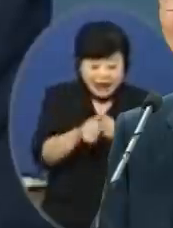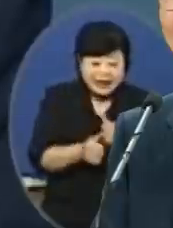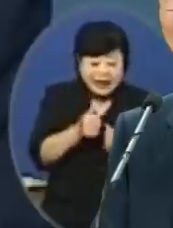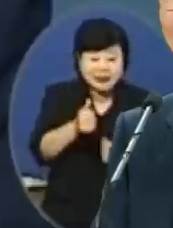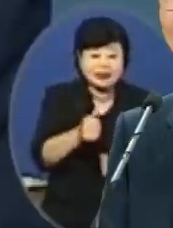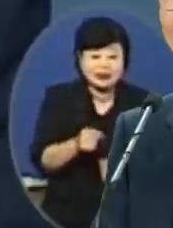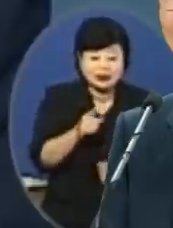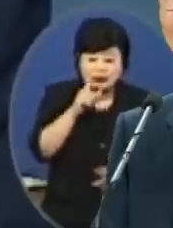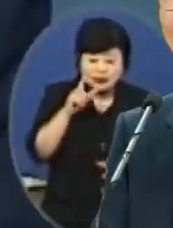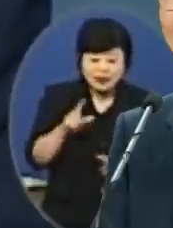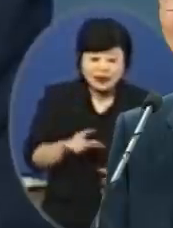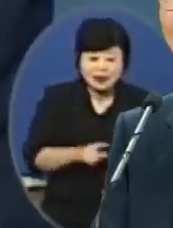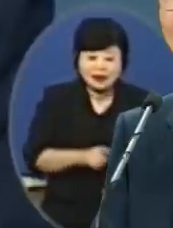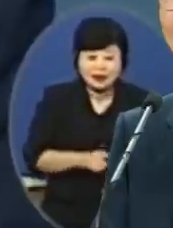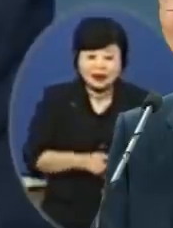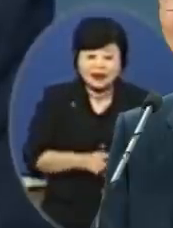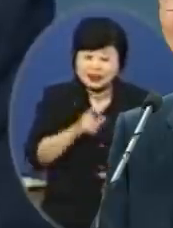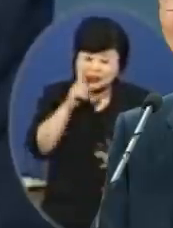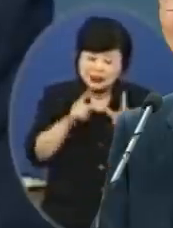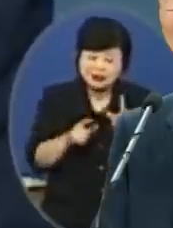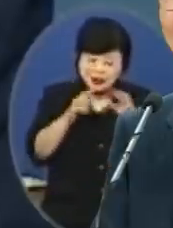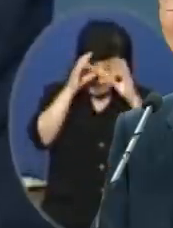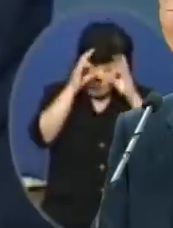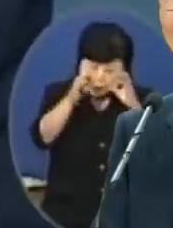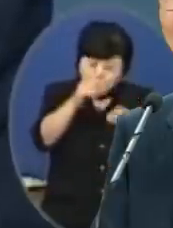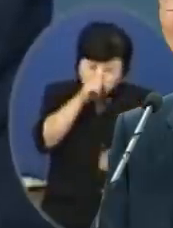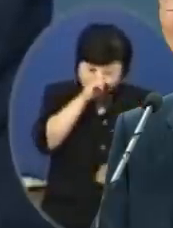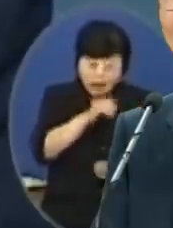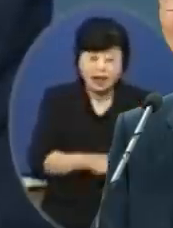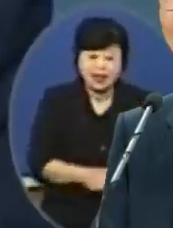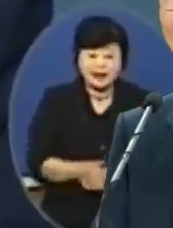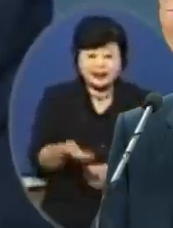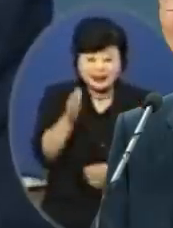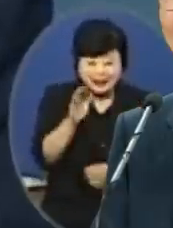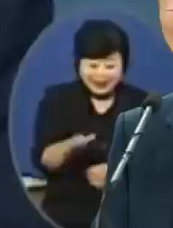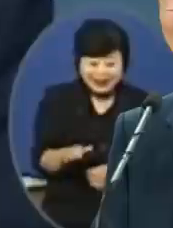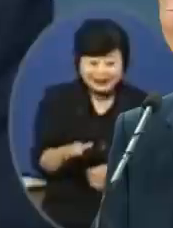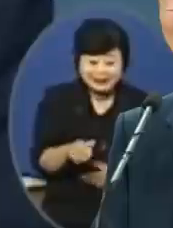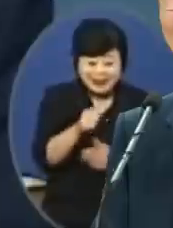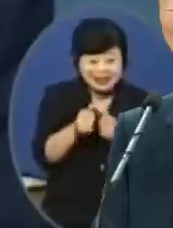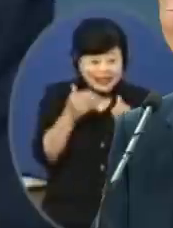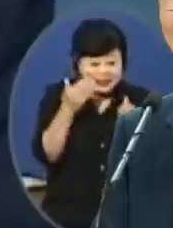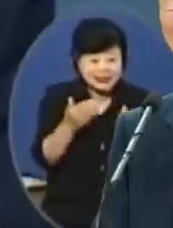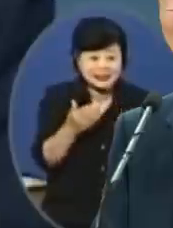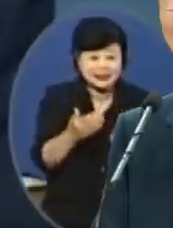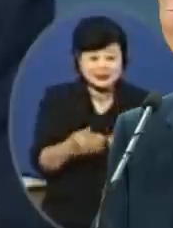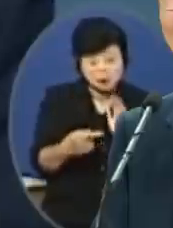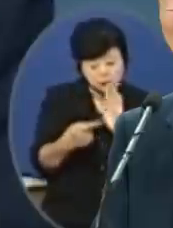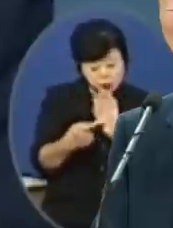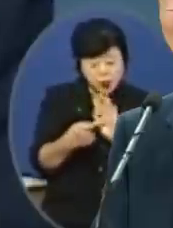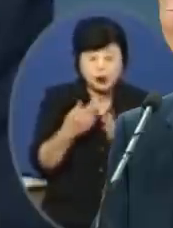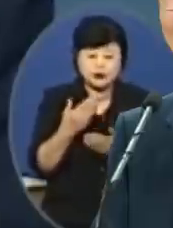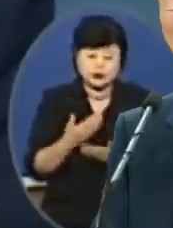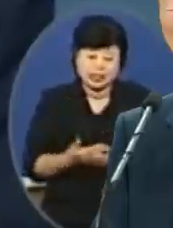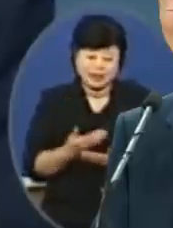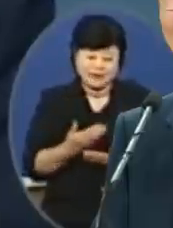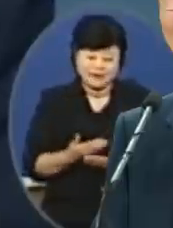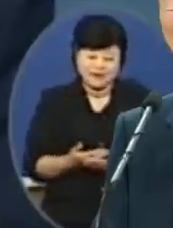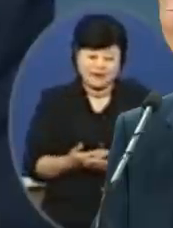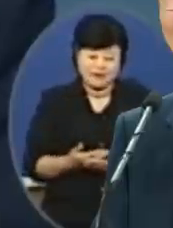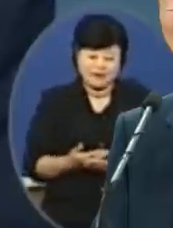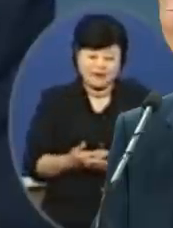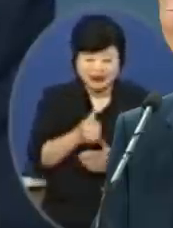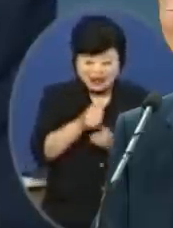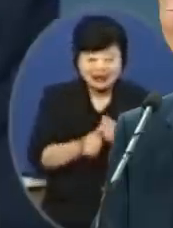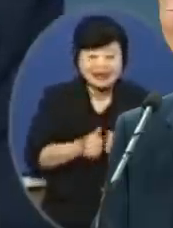하나님이 어떻게 생겼는지 한번 보았으면 좋겠다고. 그런데 하나님 좀 보여주시옵소서. 그렇게